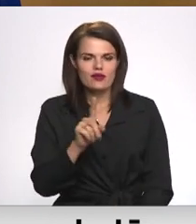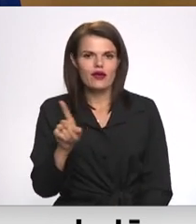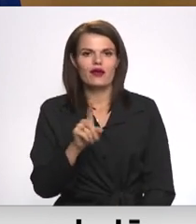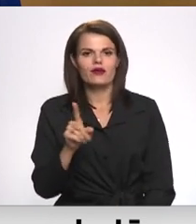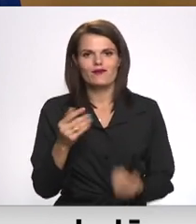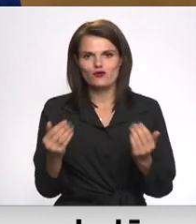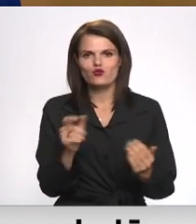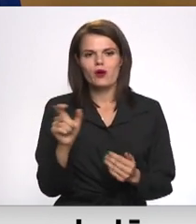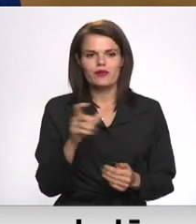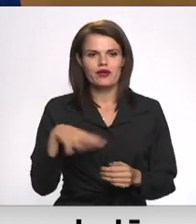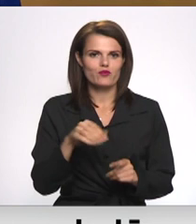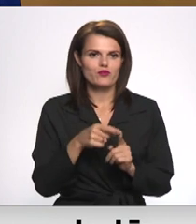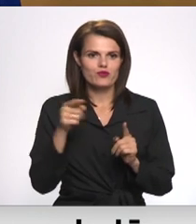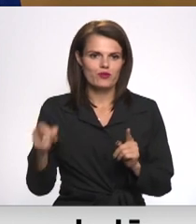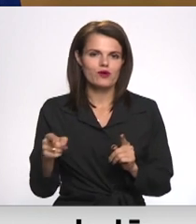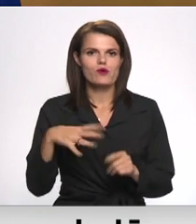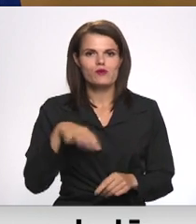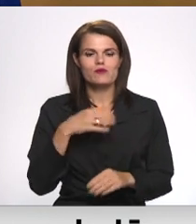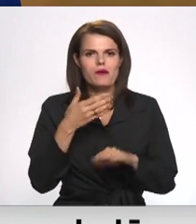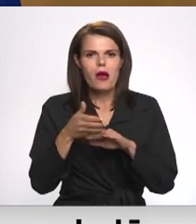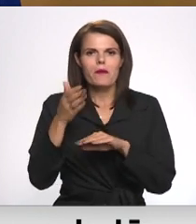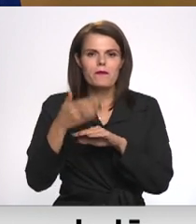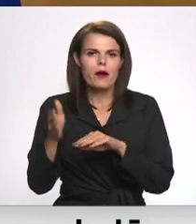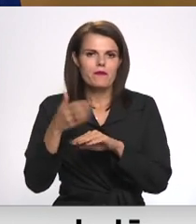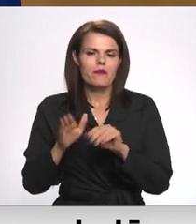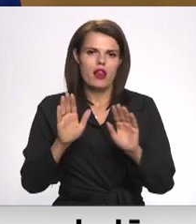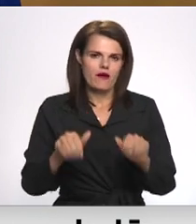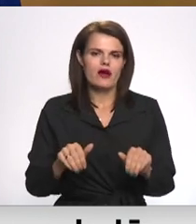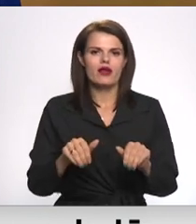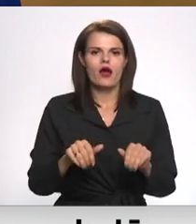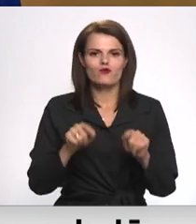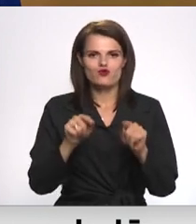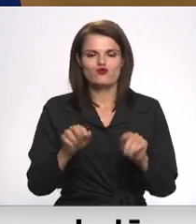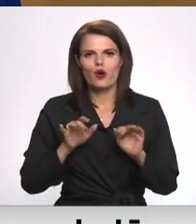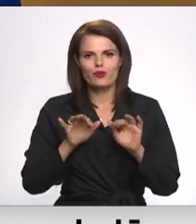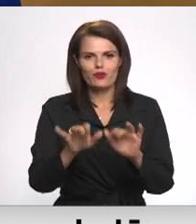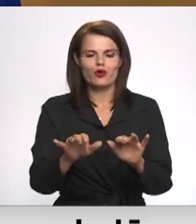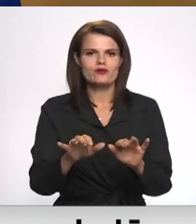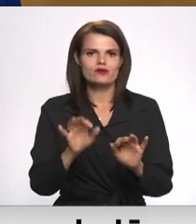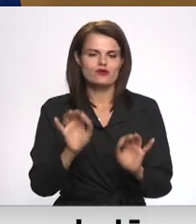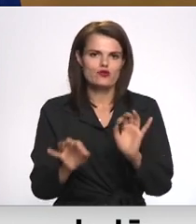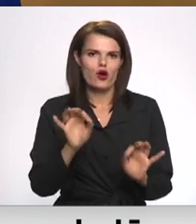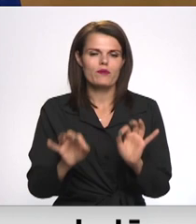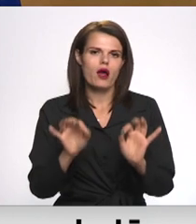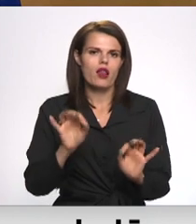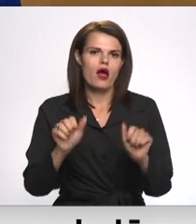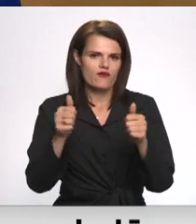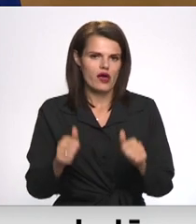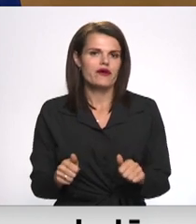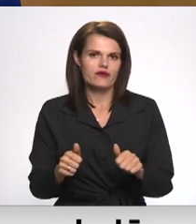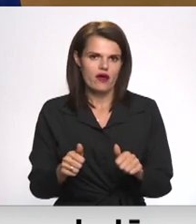šis ir tas, šobrīd mēs esam tādī posmā, kad mums jāiet soli pa solim, lai varētu šo procesu civilizētā